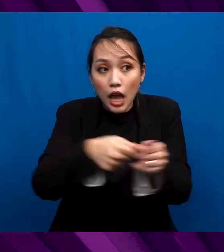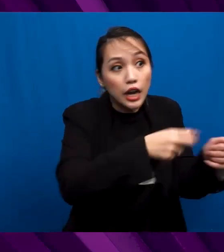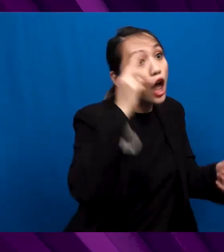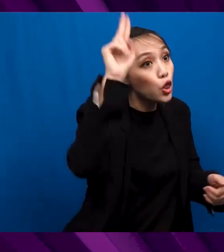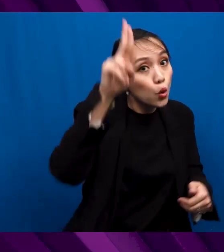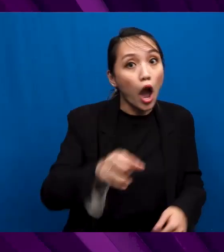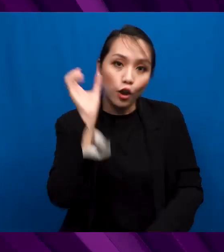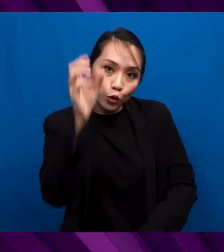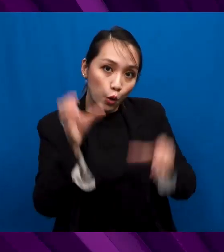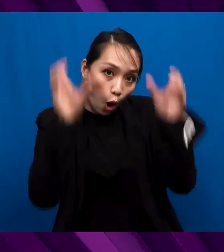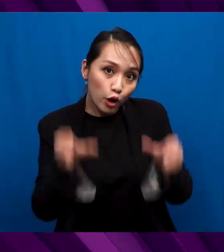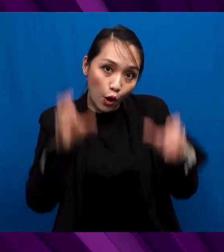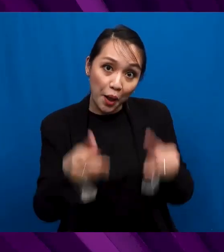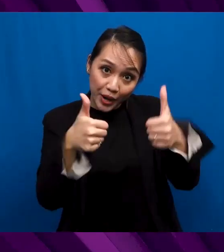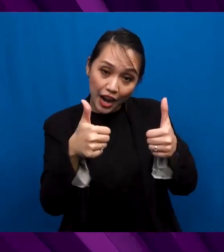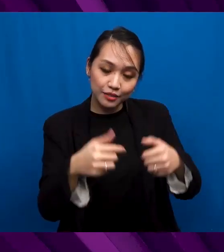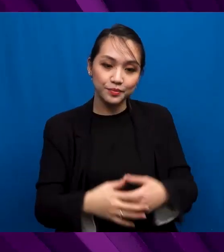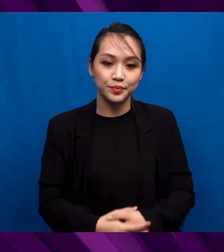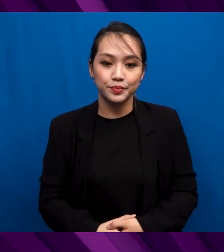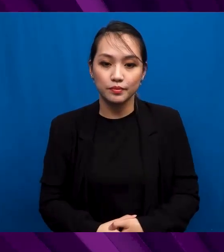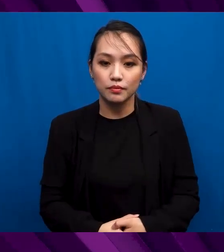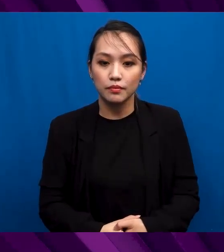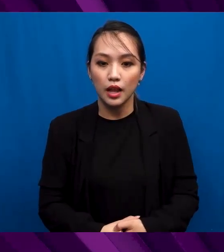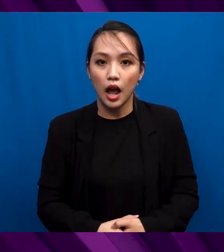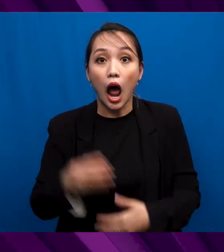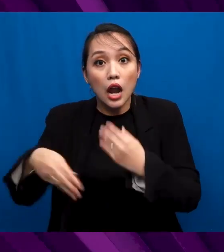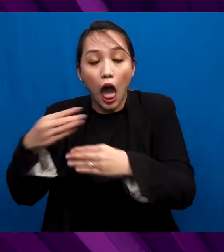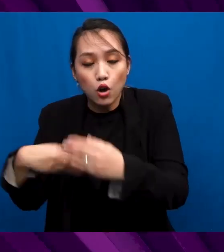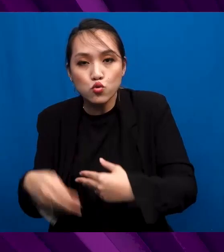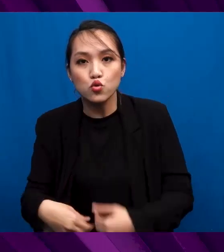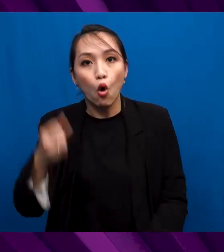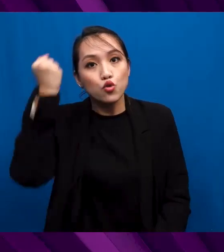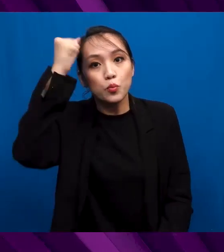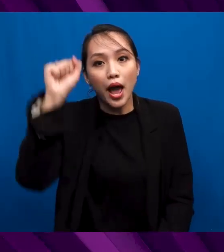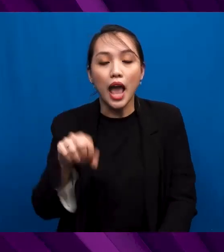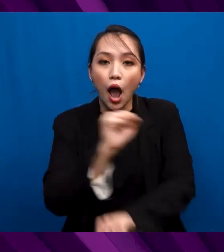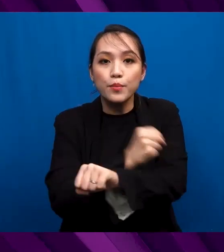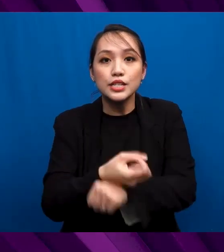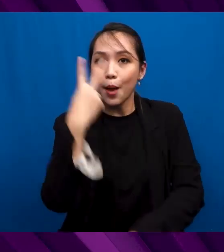imam-imam Kristus di atas muka bumi ini, tapi supaya juga orang yang bersalah itu bisa melihat